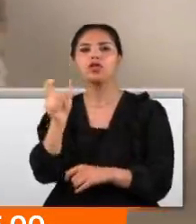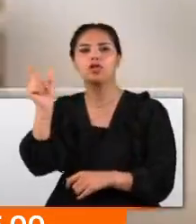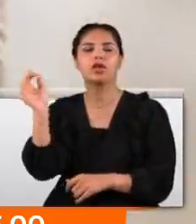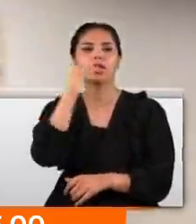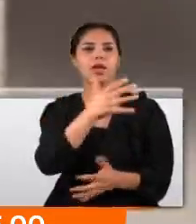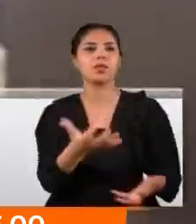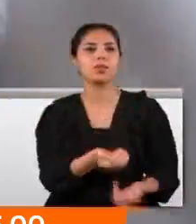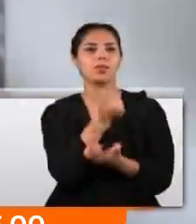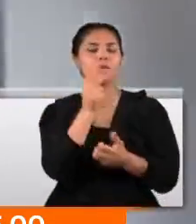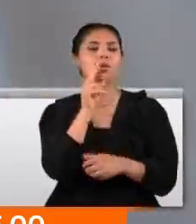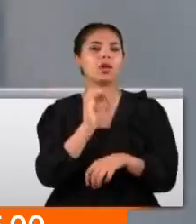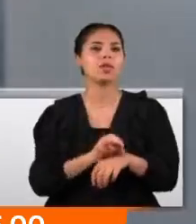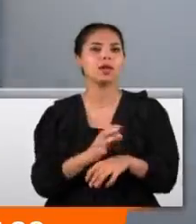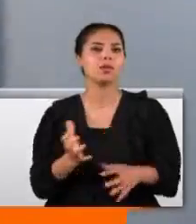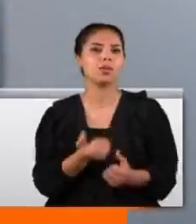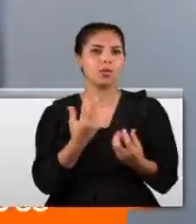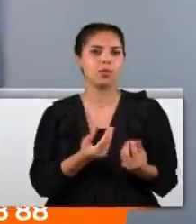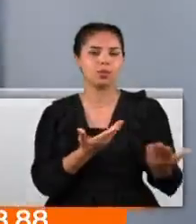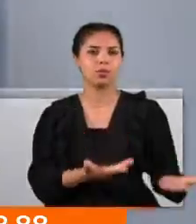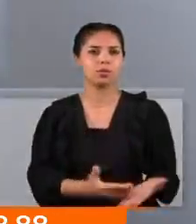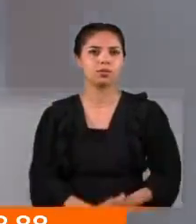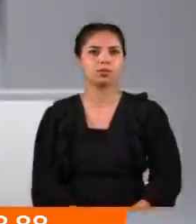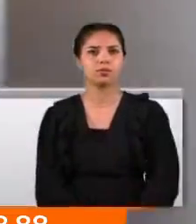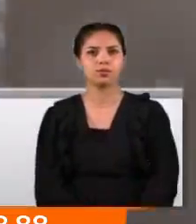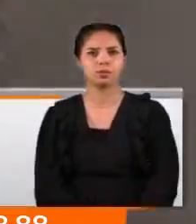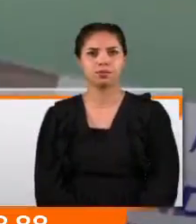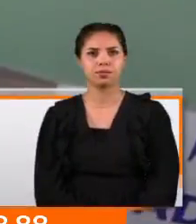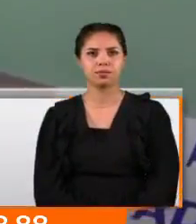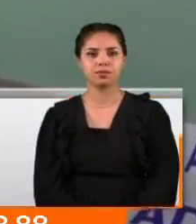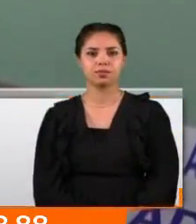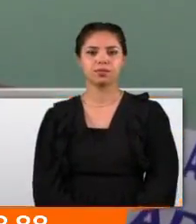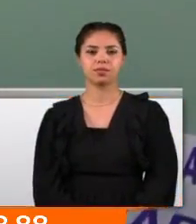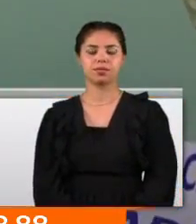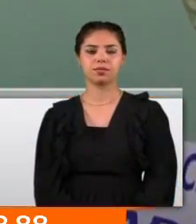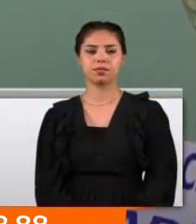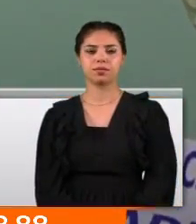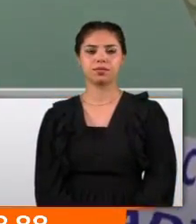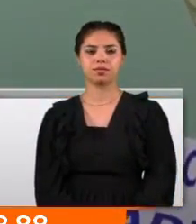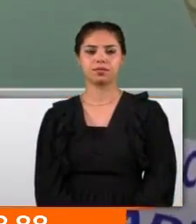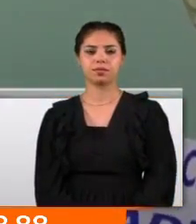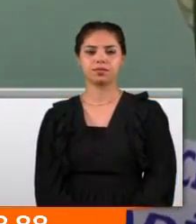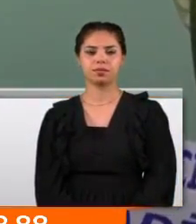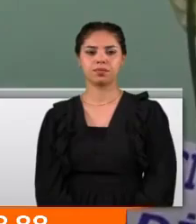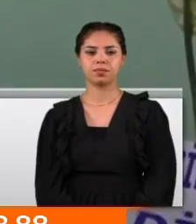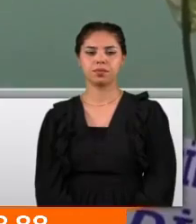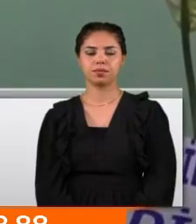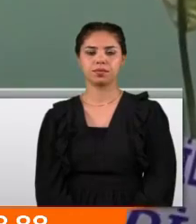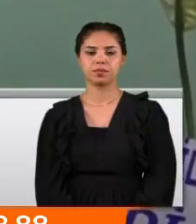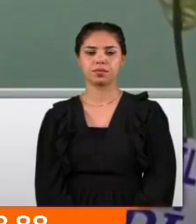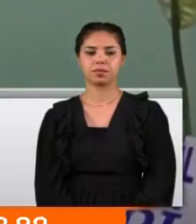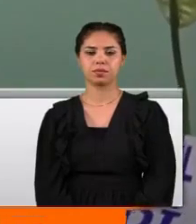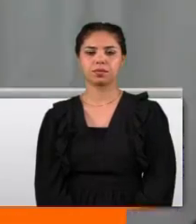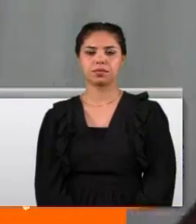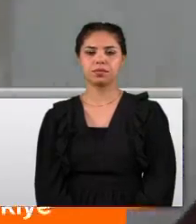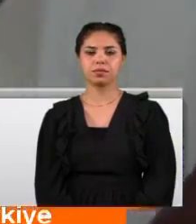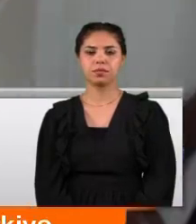düştükleri için şu an görünmüyor. Burası da Avastı Şelalesi. Biz o gün o bölgedeydik. Genelde biz yanımıza bir ip taşıyorduk ama o gün 2